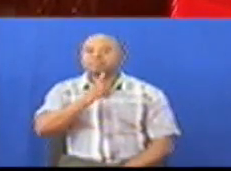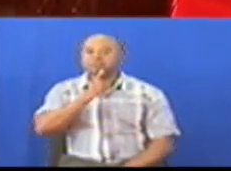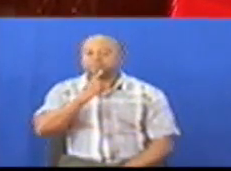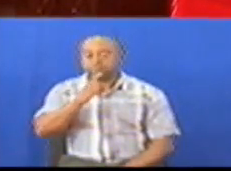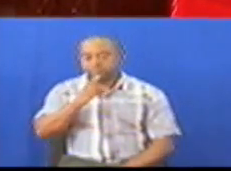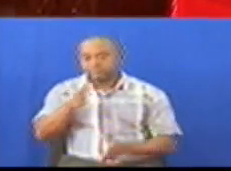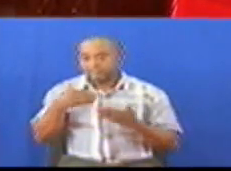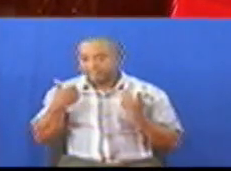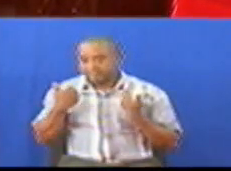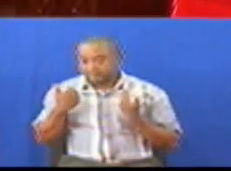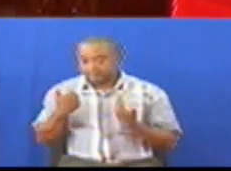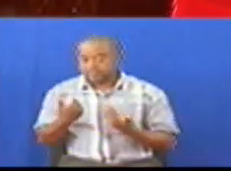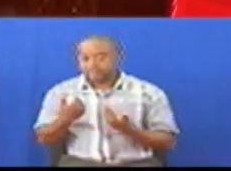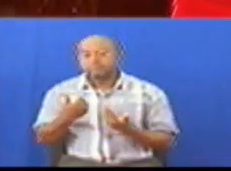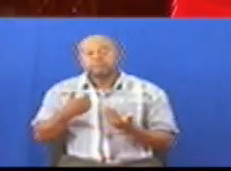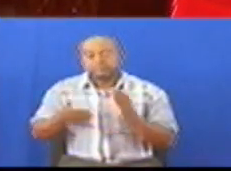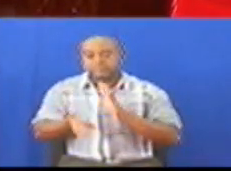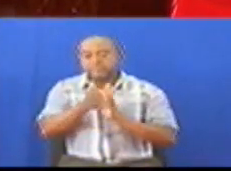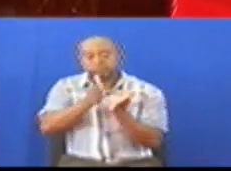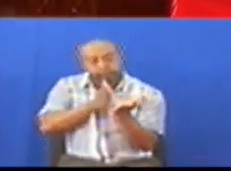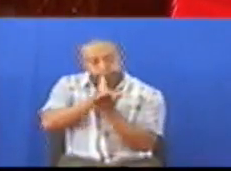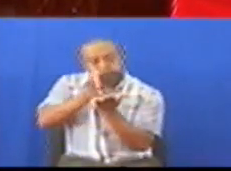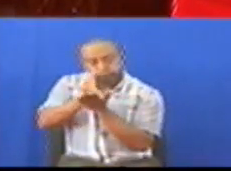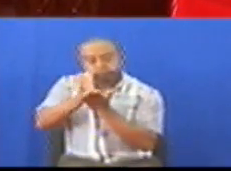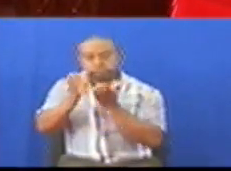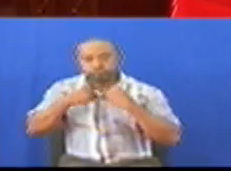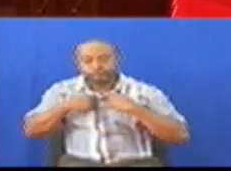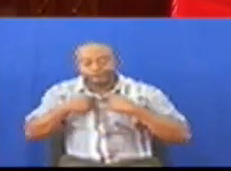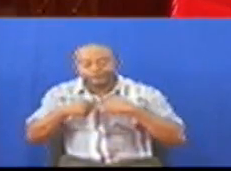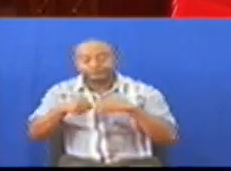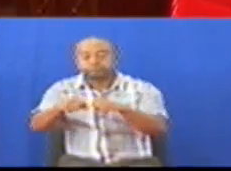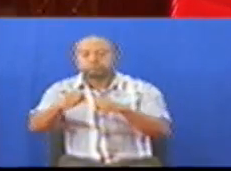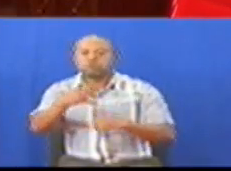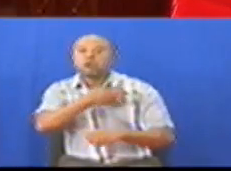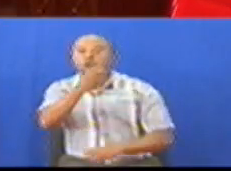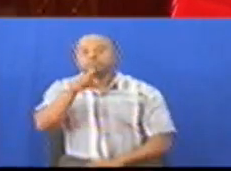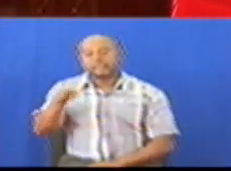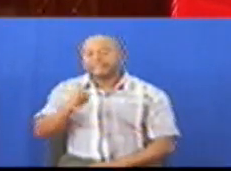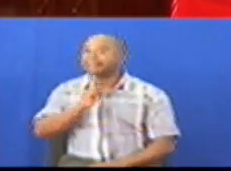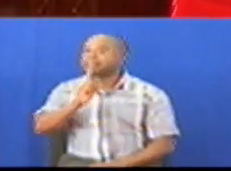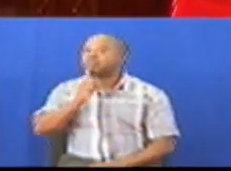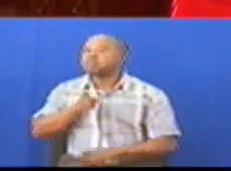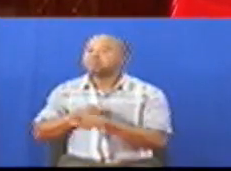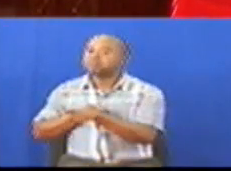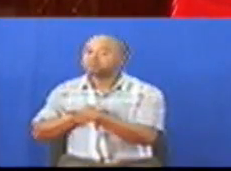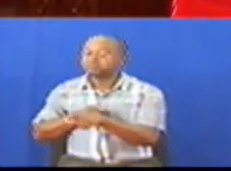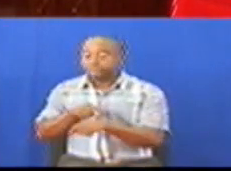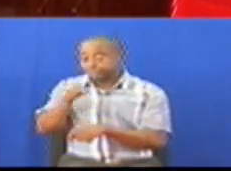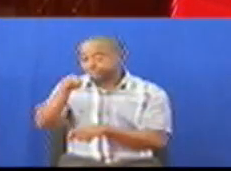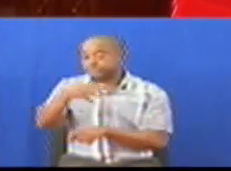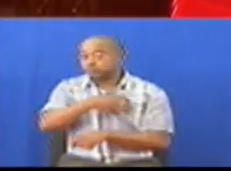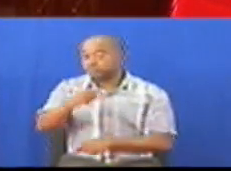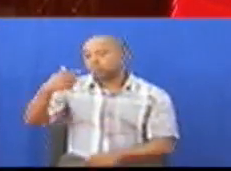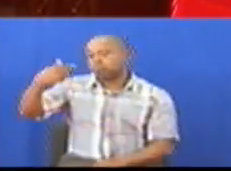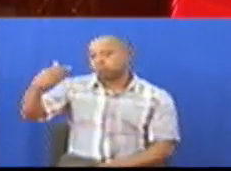sasa kuanza kupitia utendaji wa wizara hii kwa kadri ambavyo inawezekana kutokana na ukweli kwamba wizara hii ni serikali